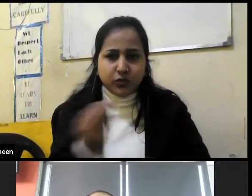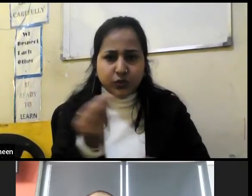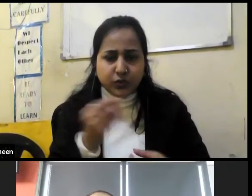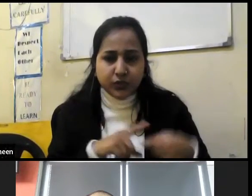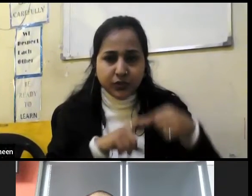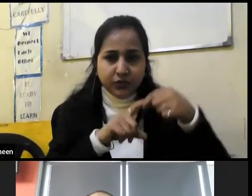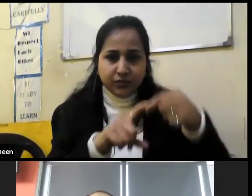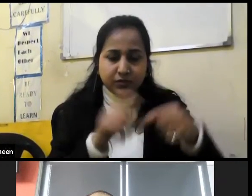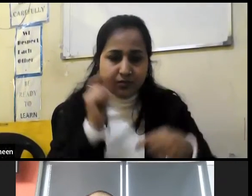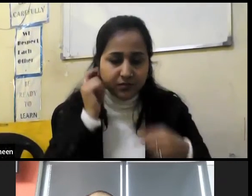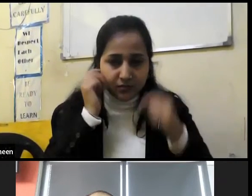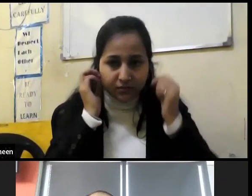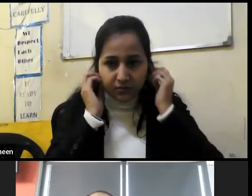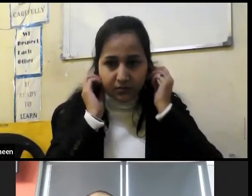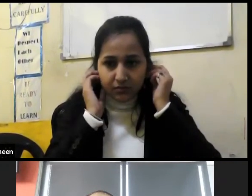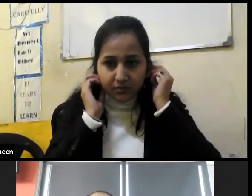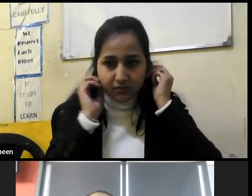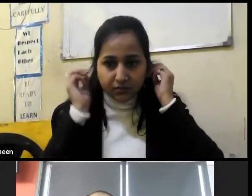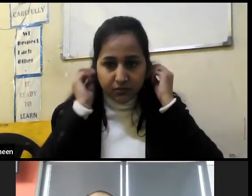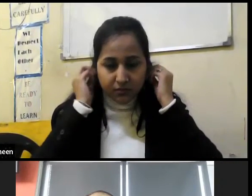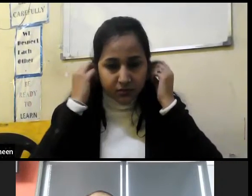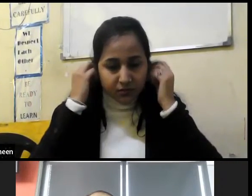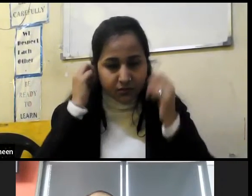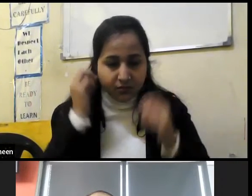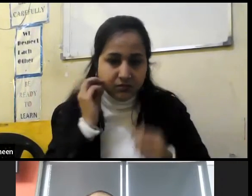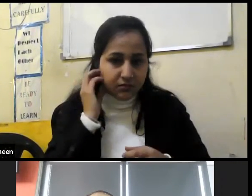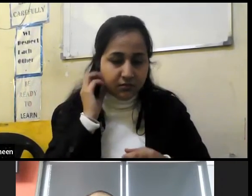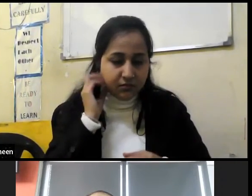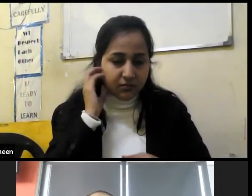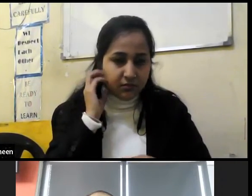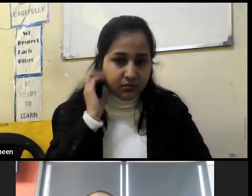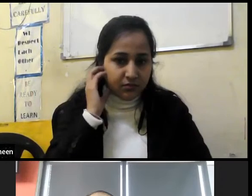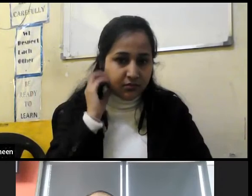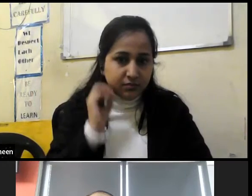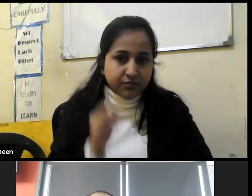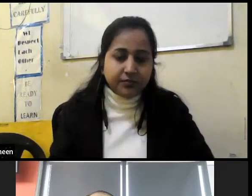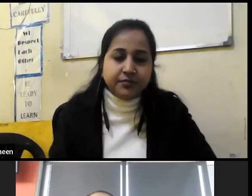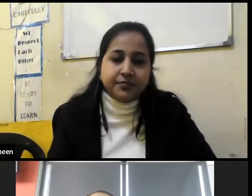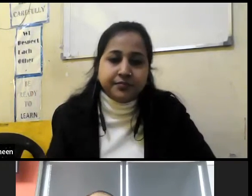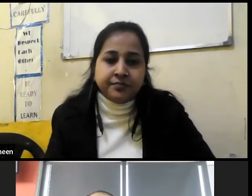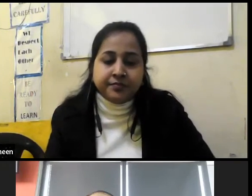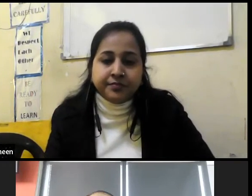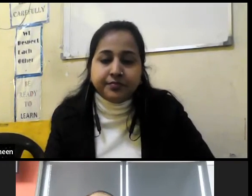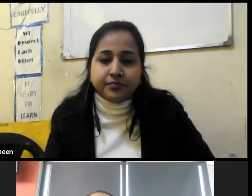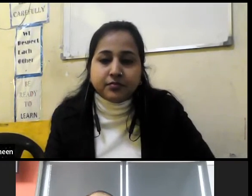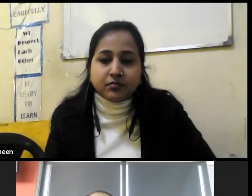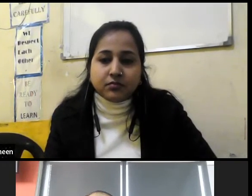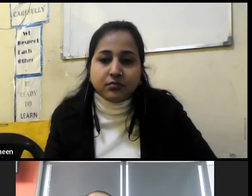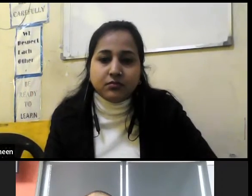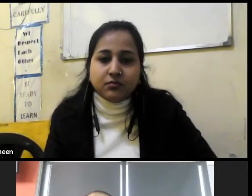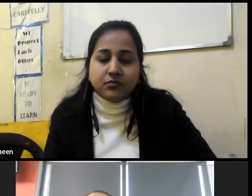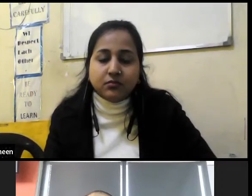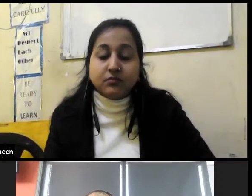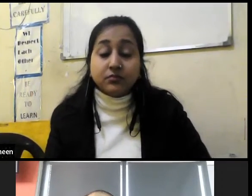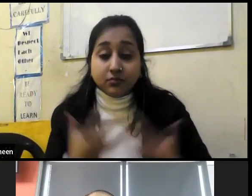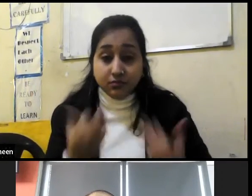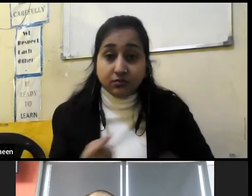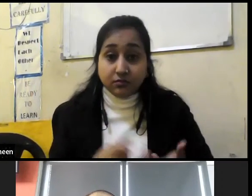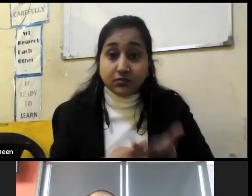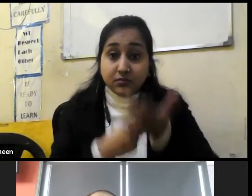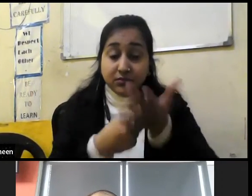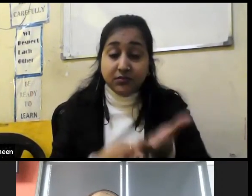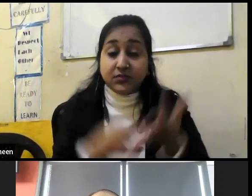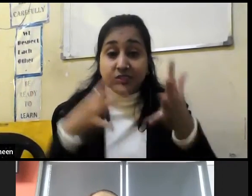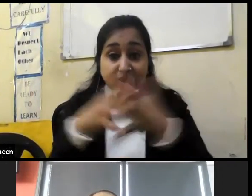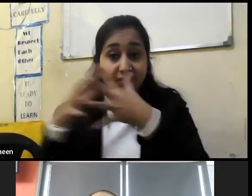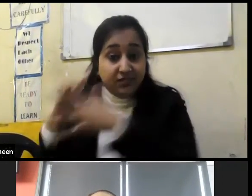questions I've already posed to Dr. Jagdale, and he's given a fair answer for this. And I request him कि आपकी वेबसाइट पे